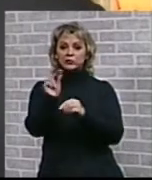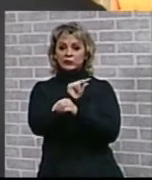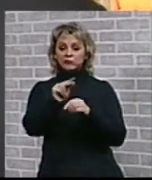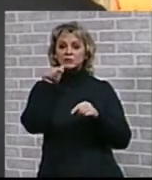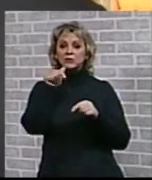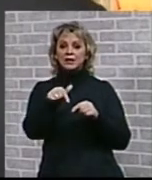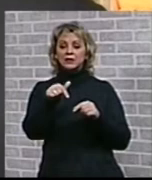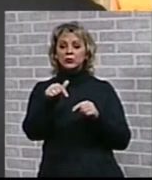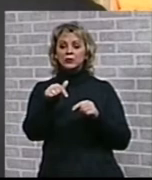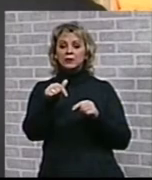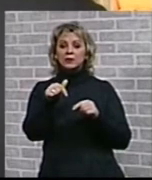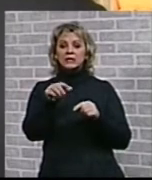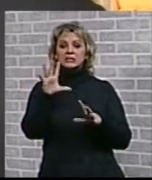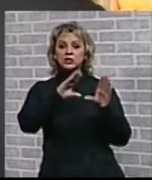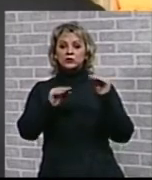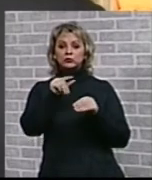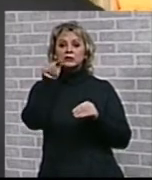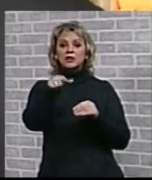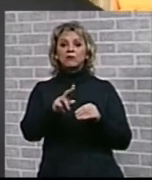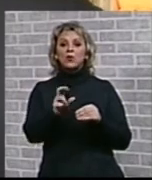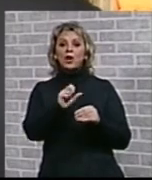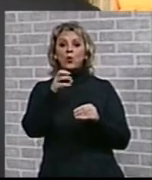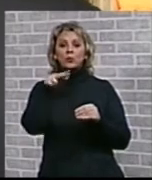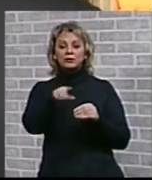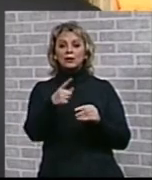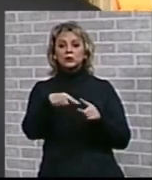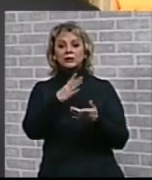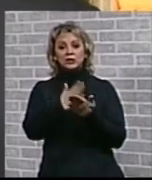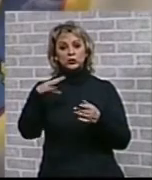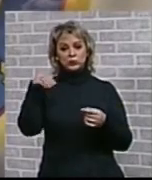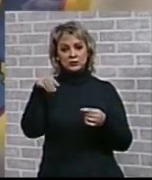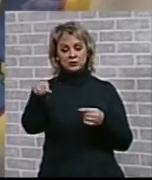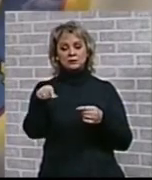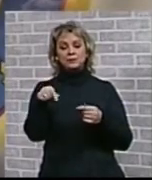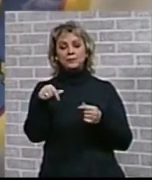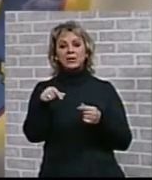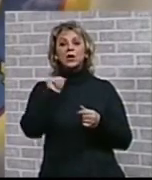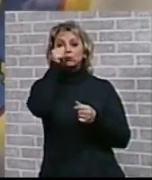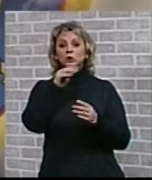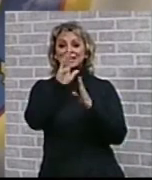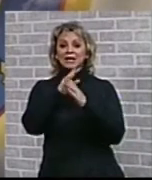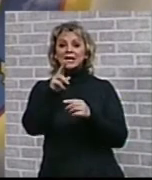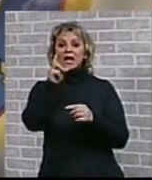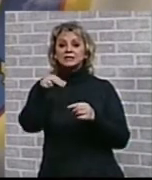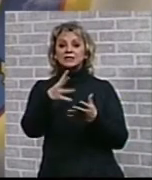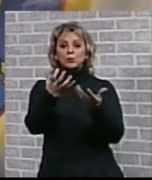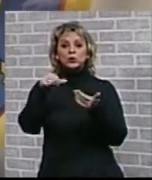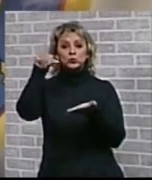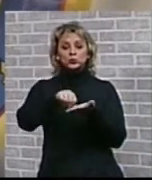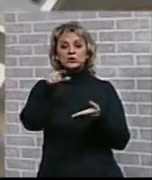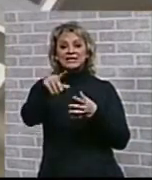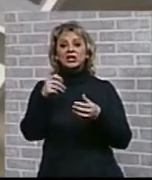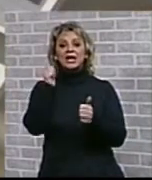воспитанию, значит, за счет того опыта, который есть у соседей. В год экологии кадеты примут участие